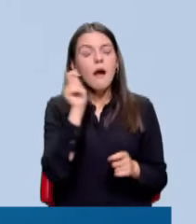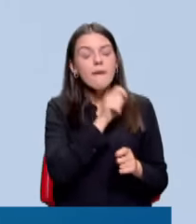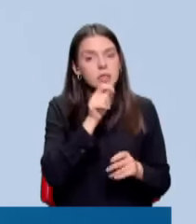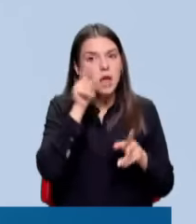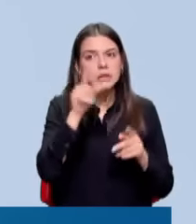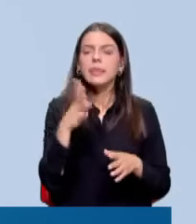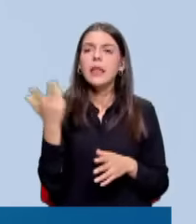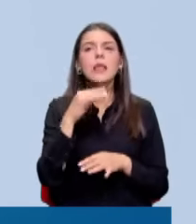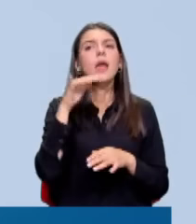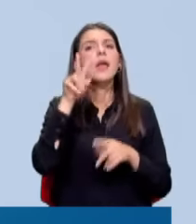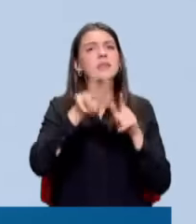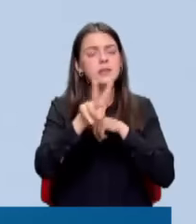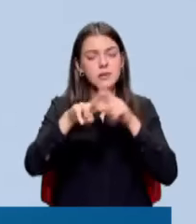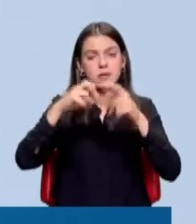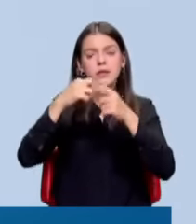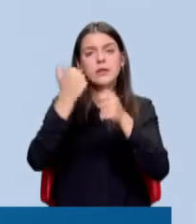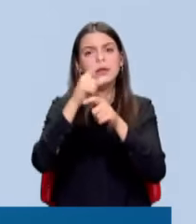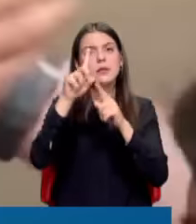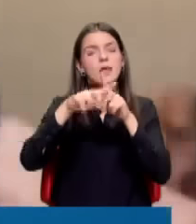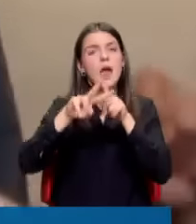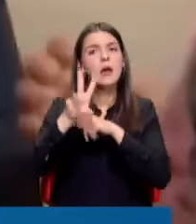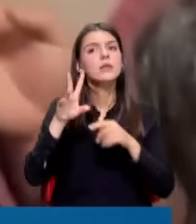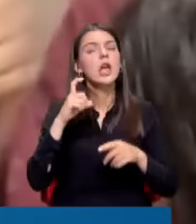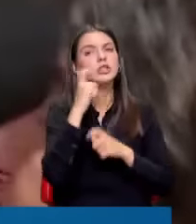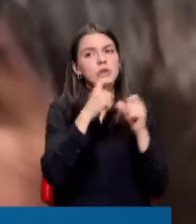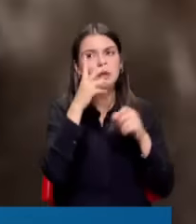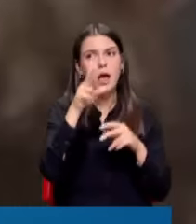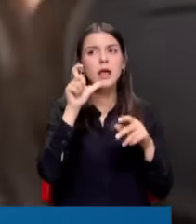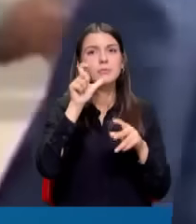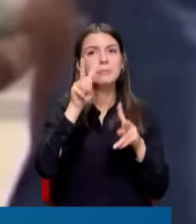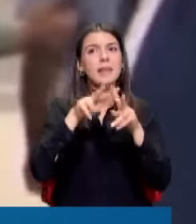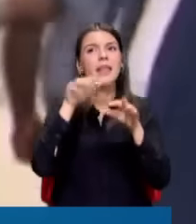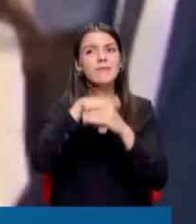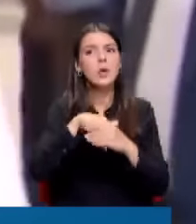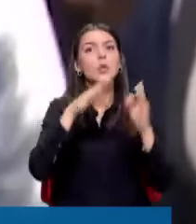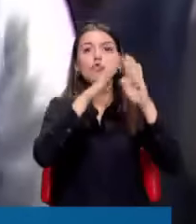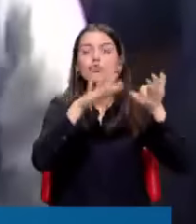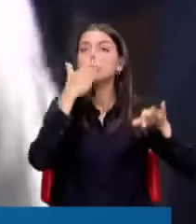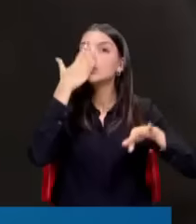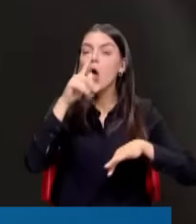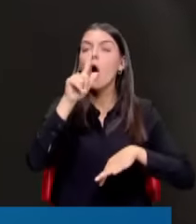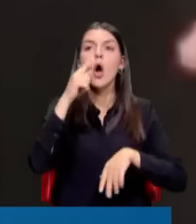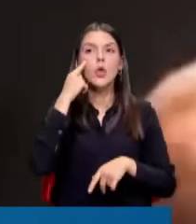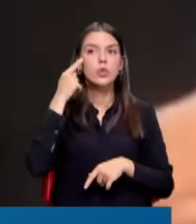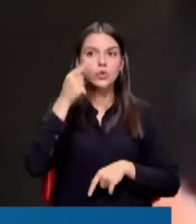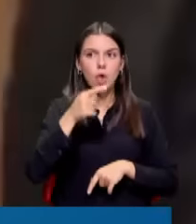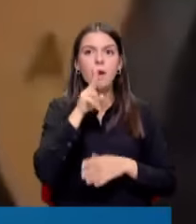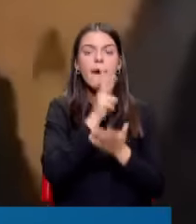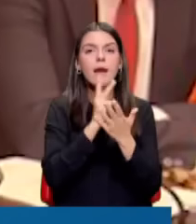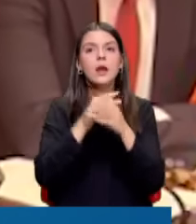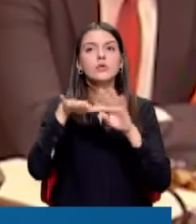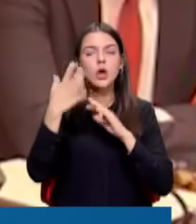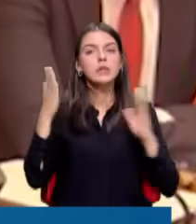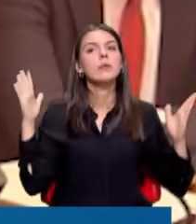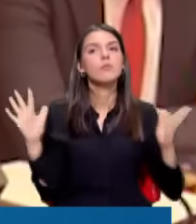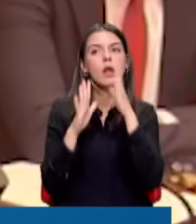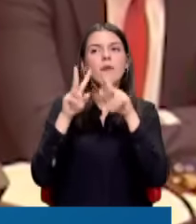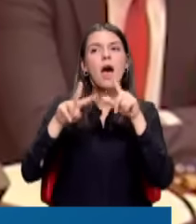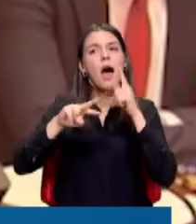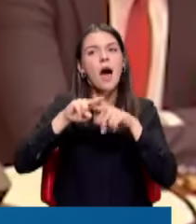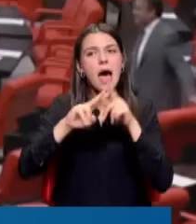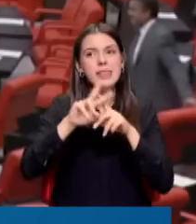Yargıtay 3. Ceza Dairesi. Anayasa Mahkemesi'nin Atalay'ın vekilliğinin düşürülmesi yok hükmündedir kararı sonrası da muhalefet Atalay'ın